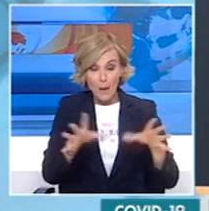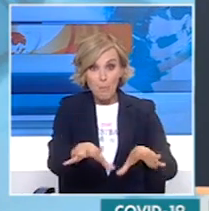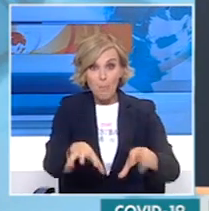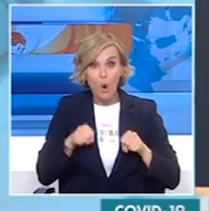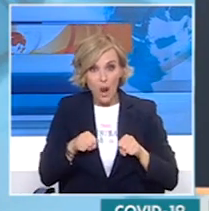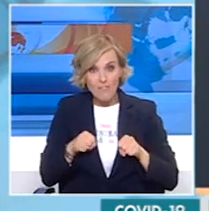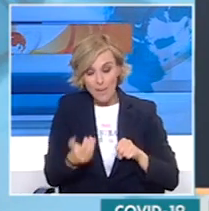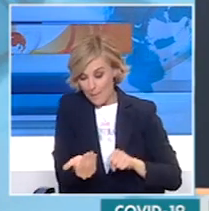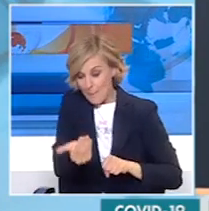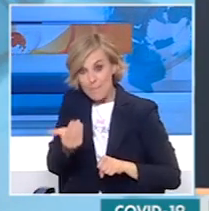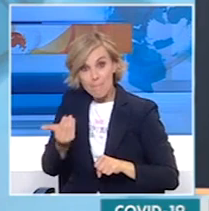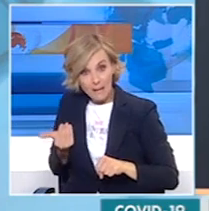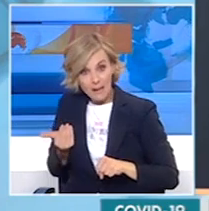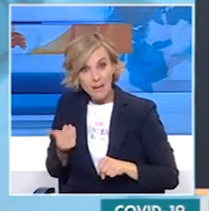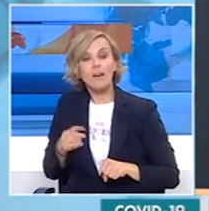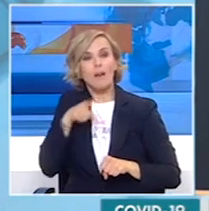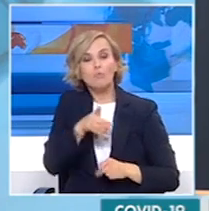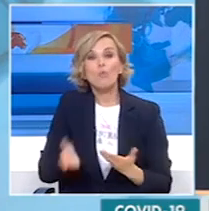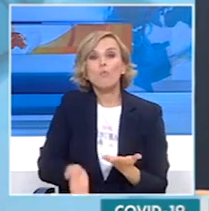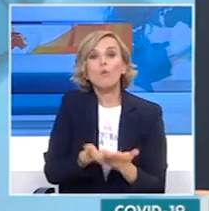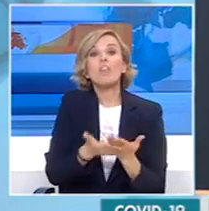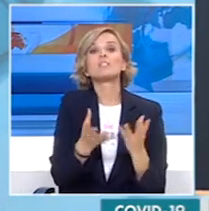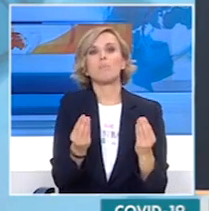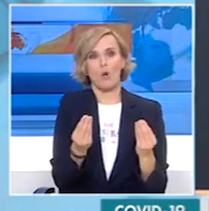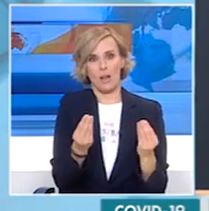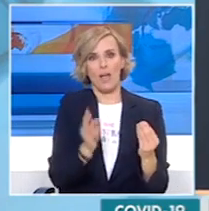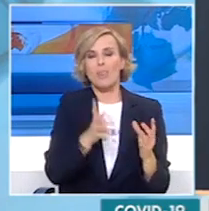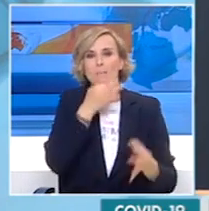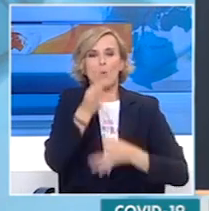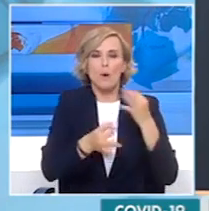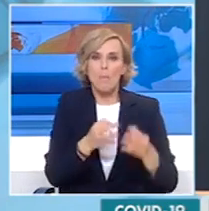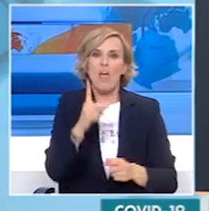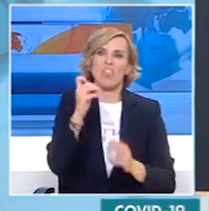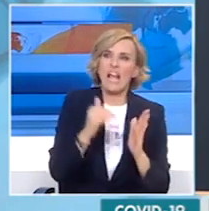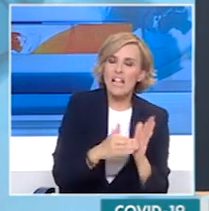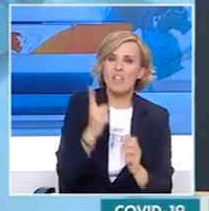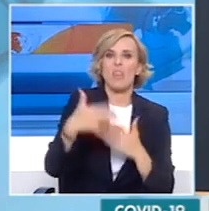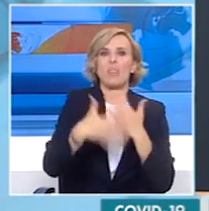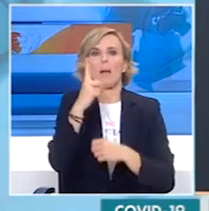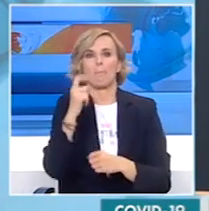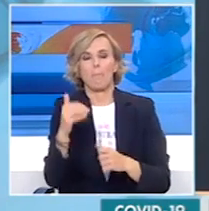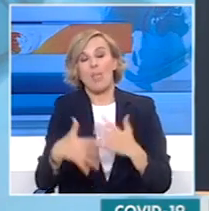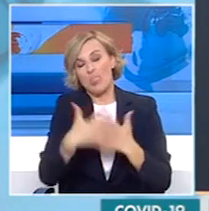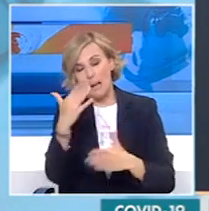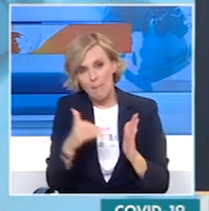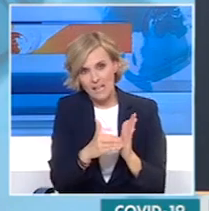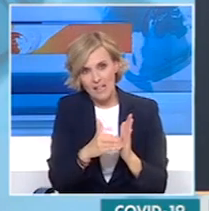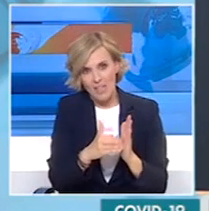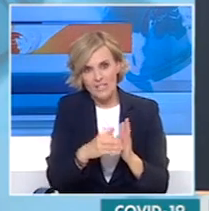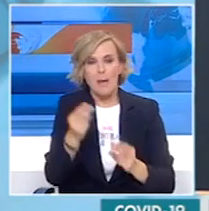το σημαντικότερο μήνυμα αν έχεις 10 ή 15 χιλιάδες στον πληθυσμό. Κανένας δεν μπορεί να το πει με σιγουριά. Το εύρος είναι μεγάλο, η μαθηματική αβεβαιότητα